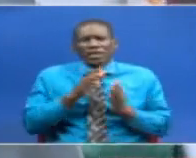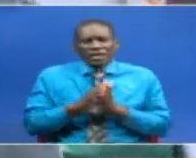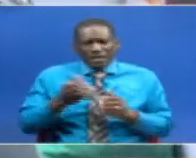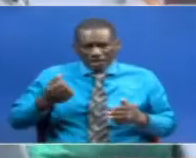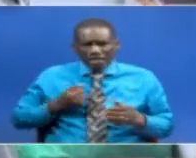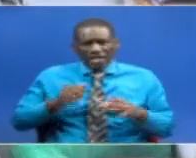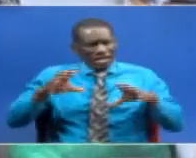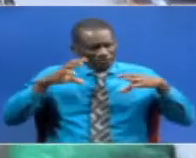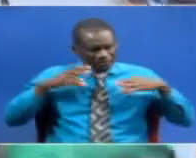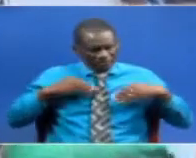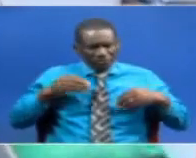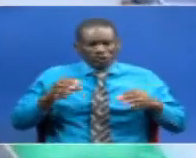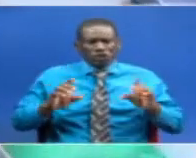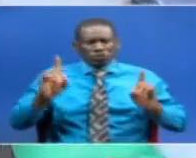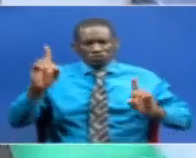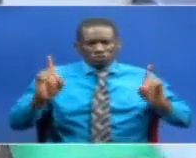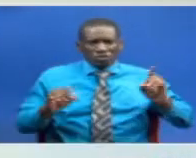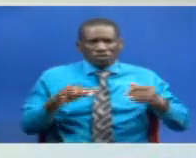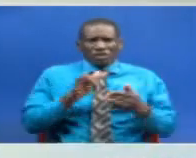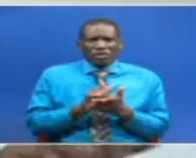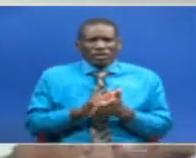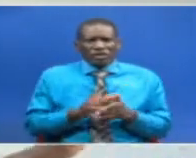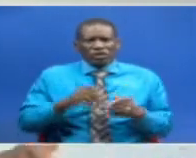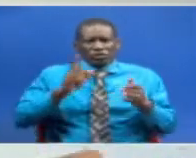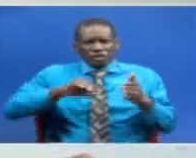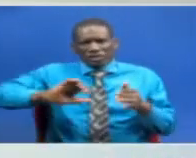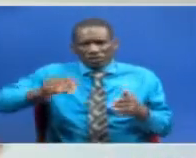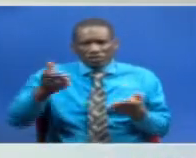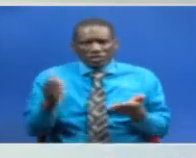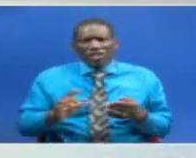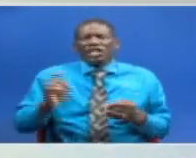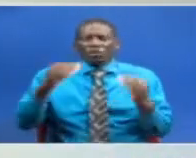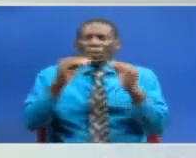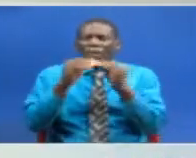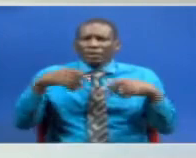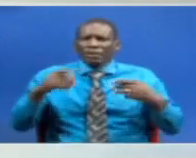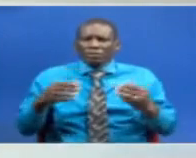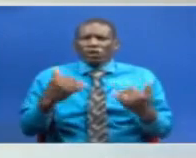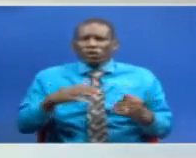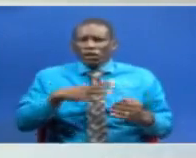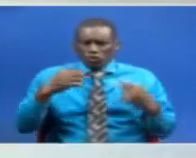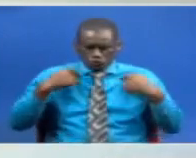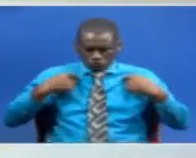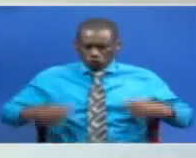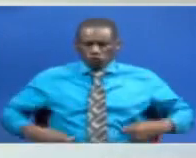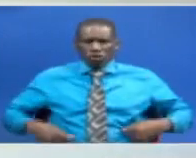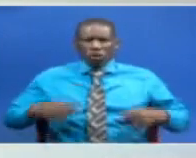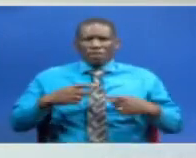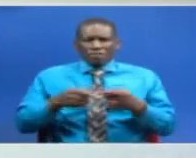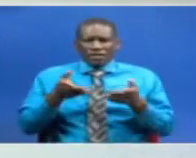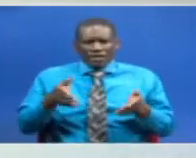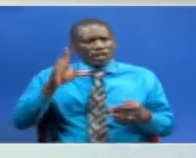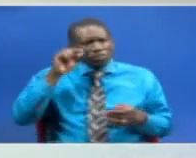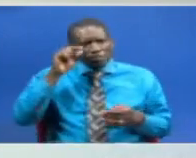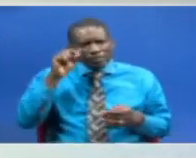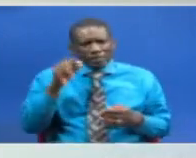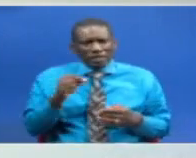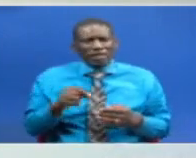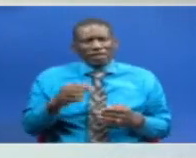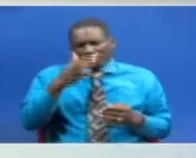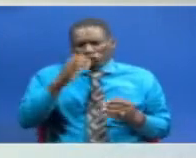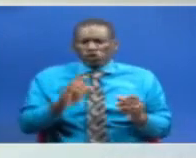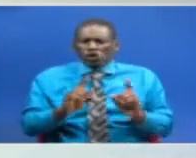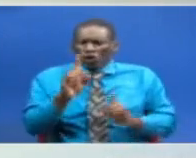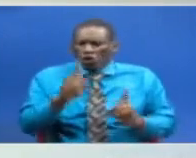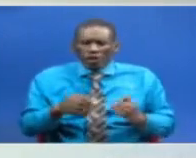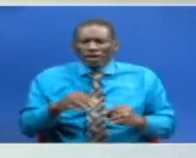wameukumbatia mtindo huu eti ndio habari ya mjini. You know, in Nairobi meetings people tend to go with the full suits. Lakini hapa Mombasa, kwa sababu ya joto,